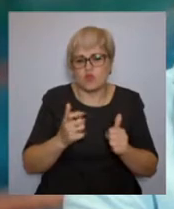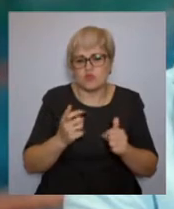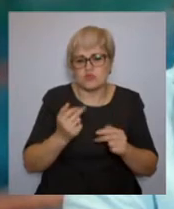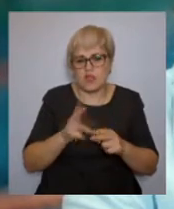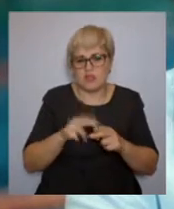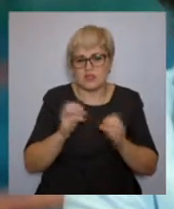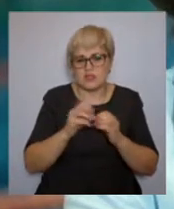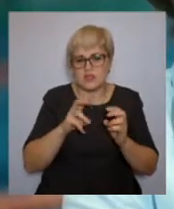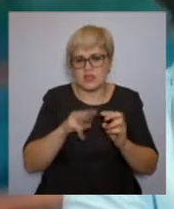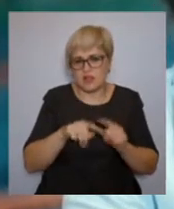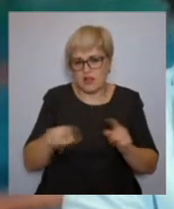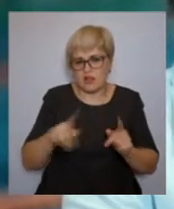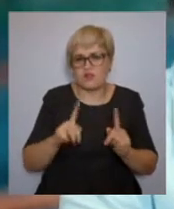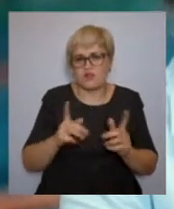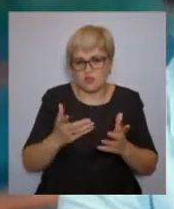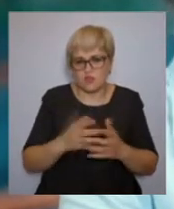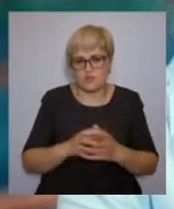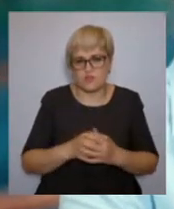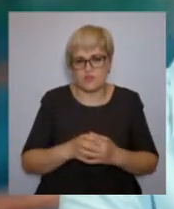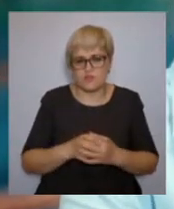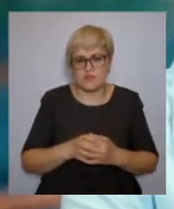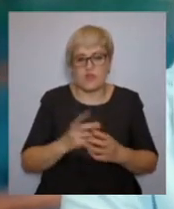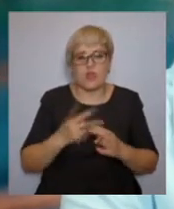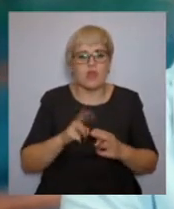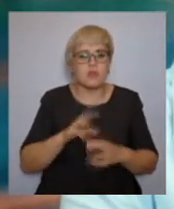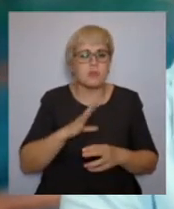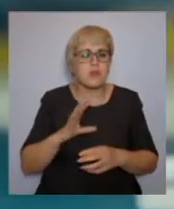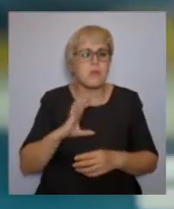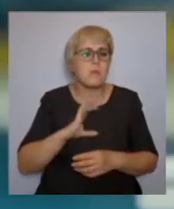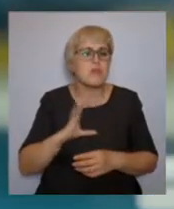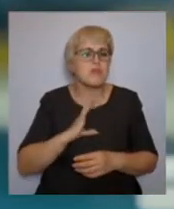что самая яркая было за эти десять лет